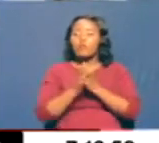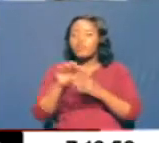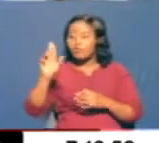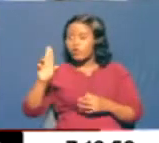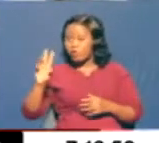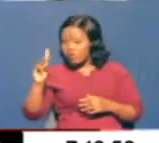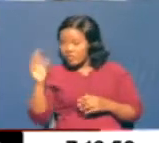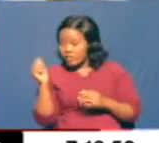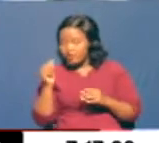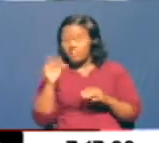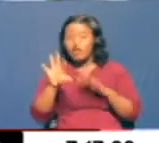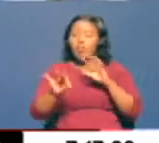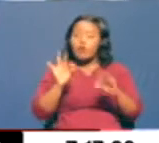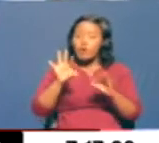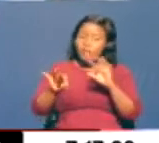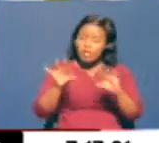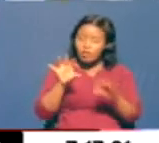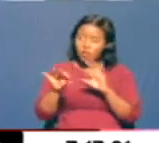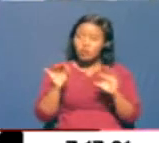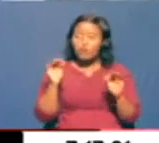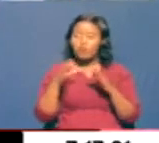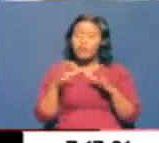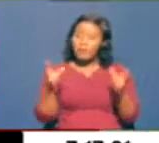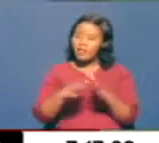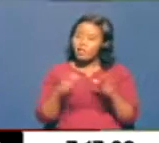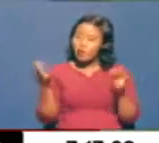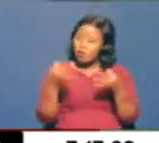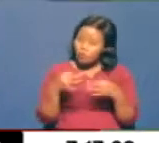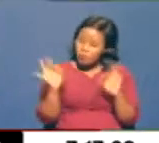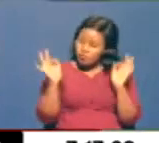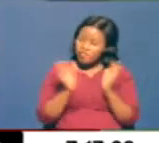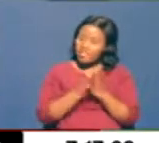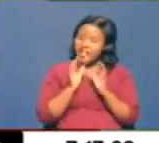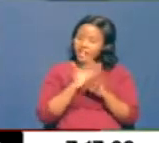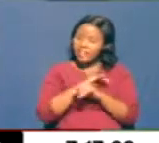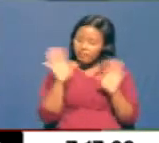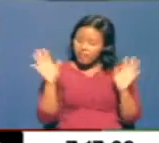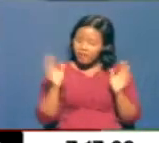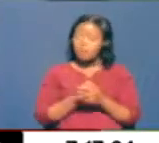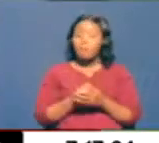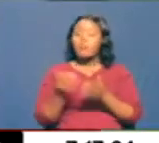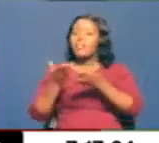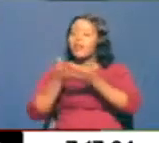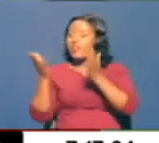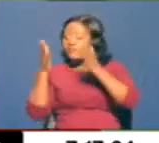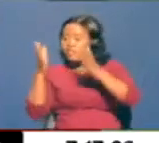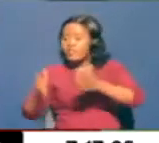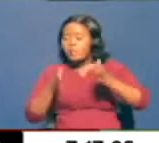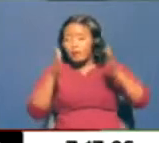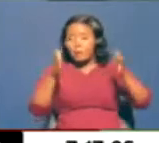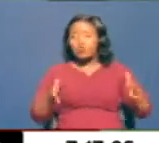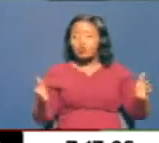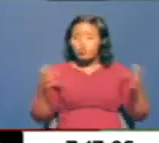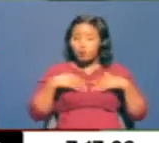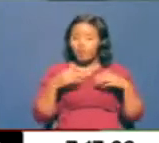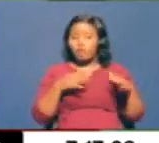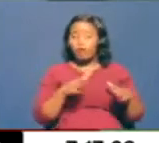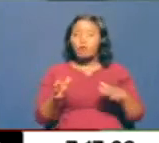mchujo wa wagombeaji wa chama hicho utakuwa huru na wa haki. Kila mtu atapata opportunity katika hii chama ya UDA.